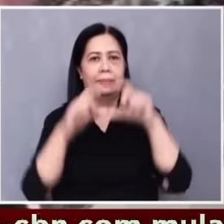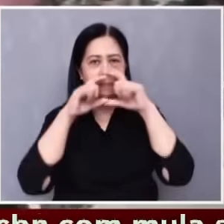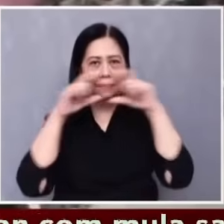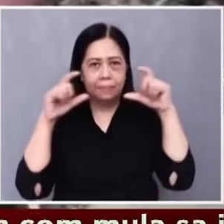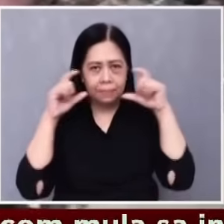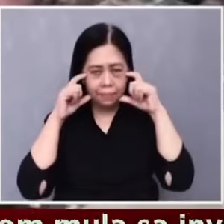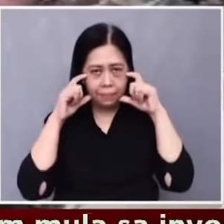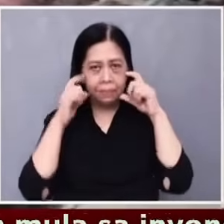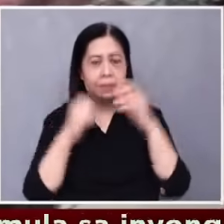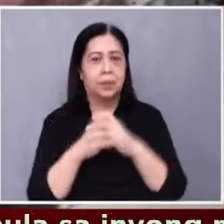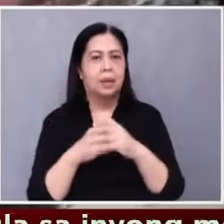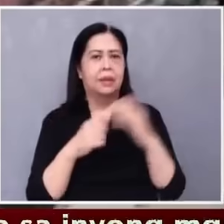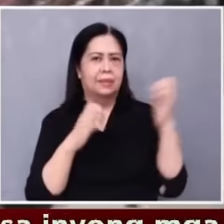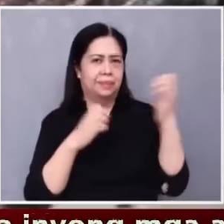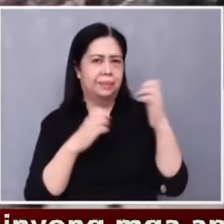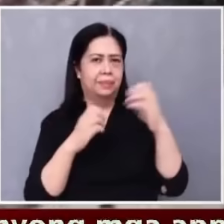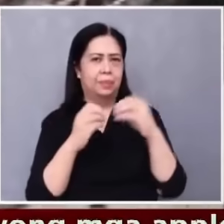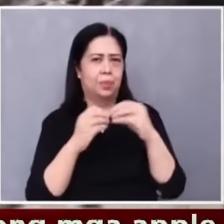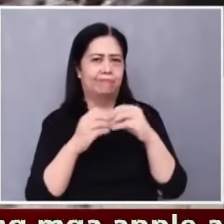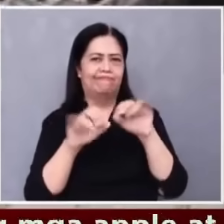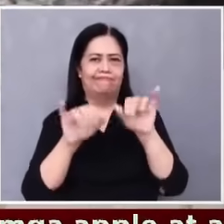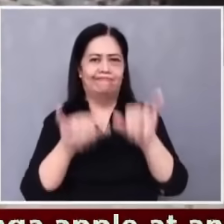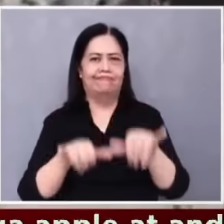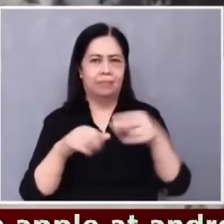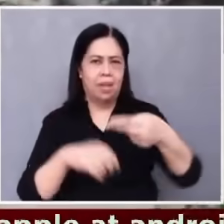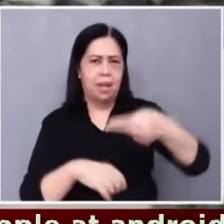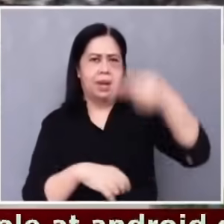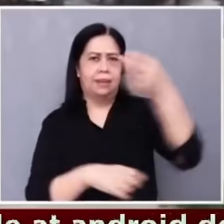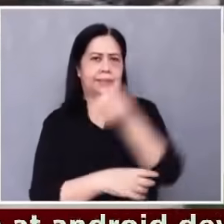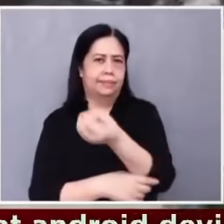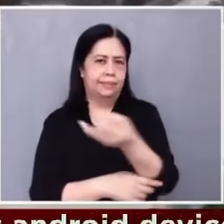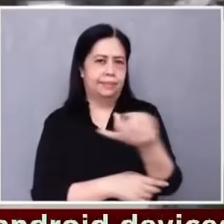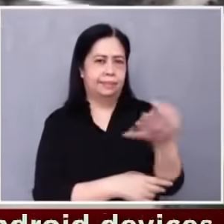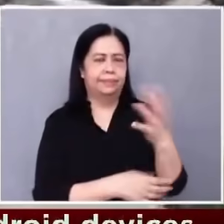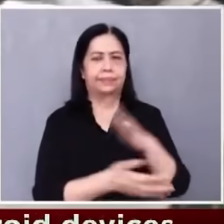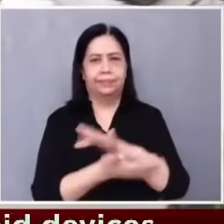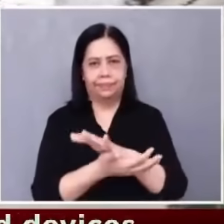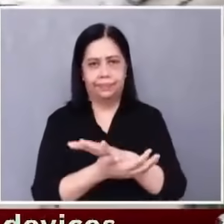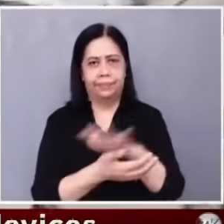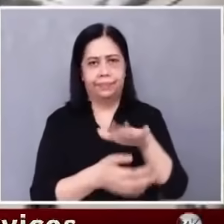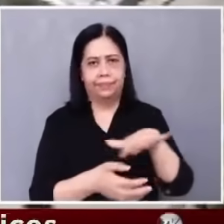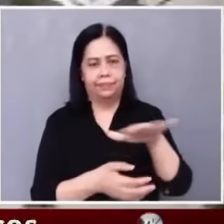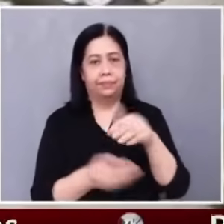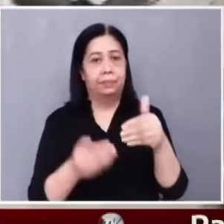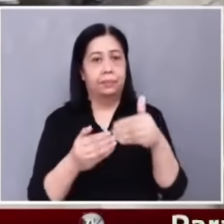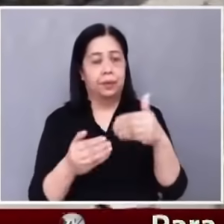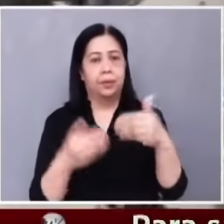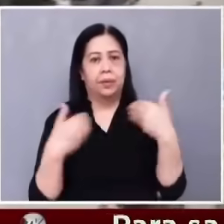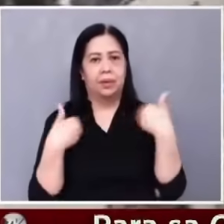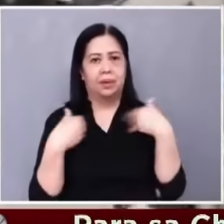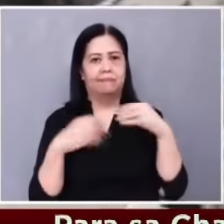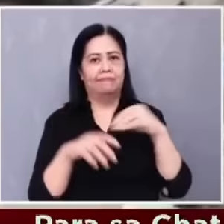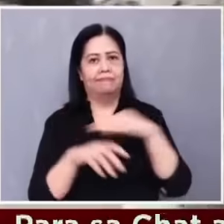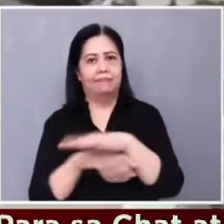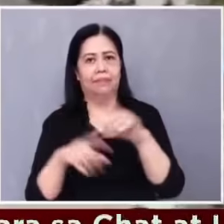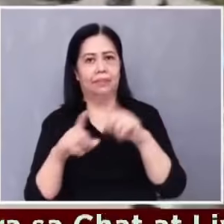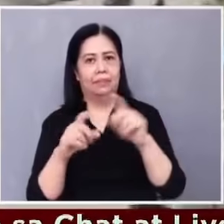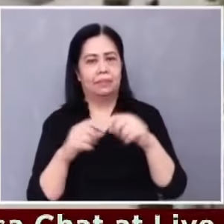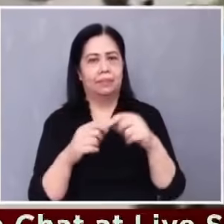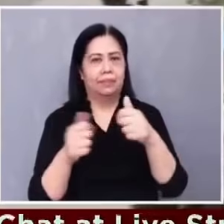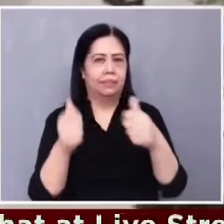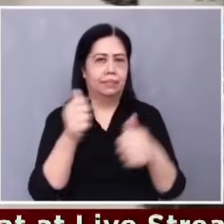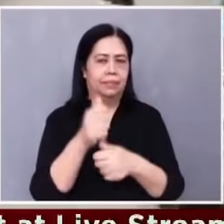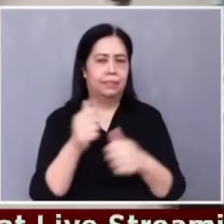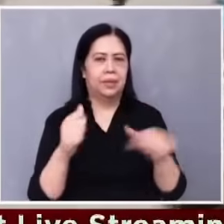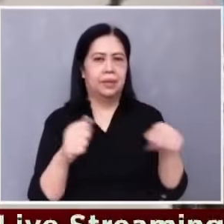Lalo't inaasahan nilang mananatiling mataas ang bilang ng mga COVID cases bago magkaroon ng epekto ang pagsasailalim sa